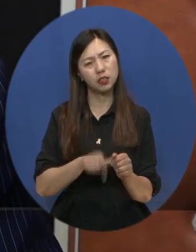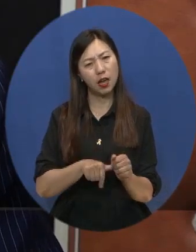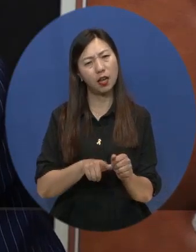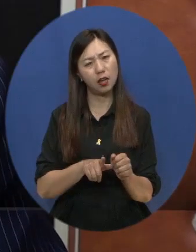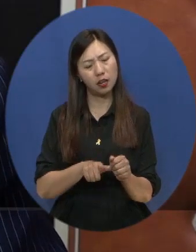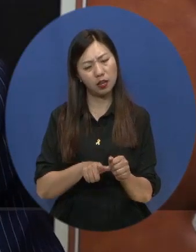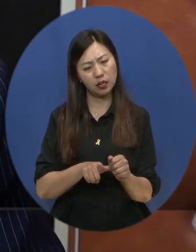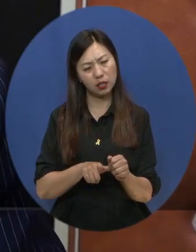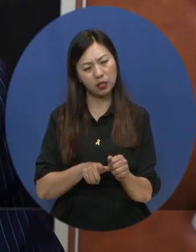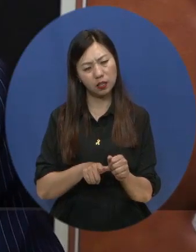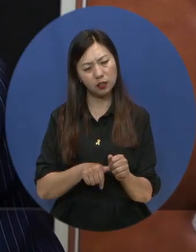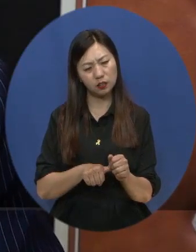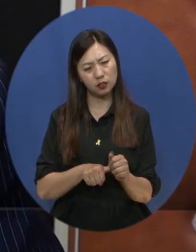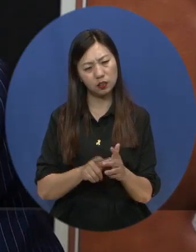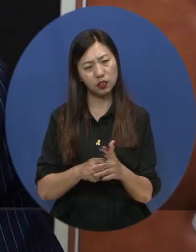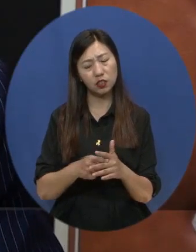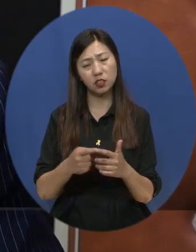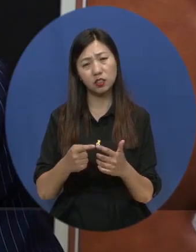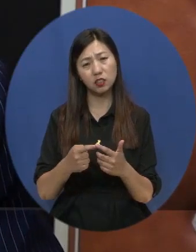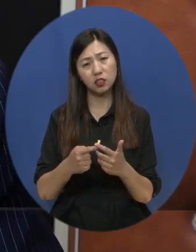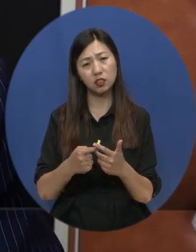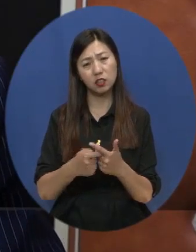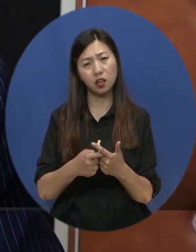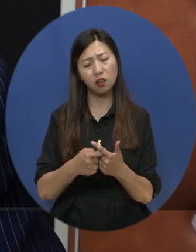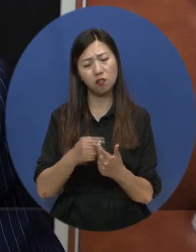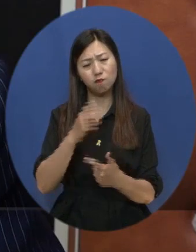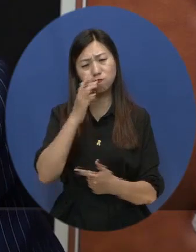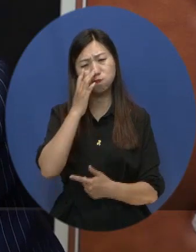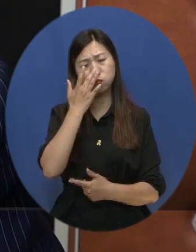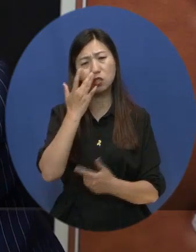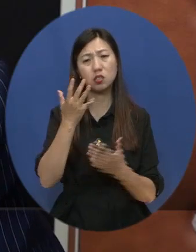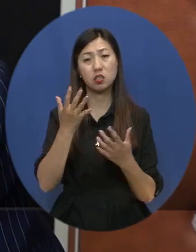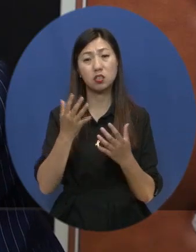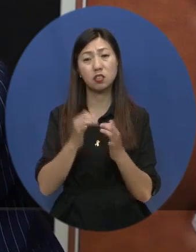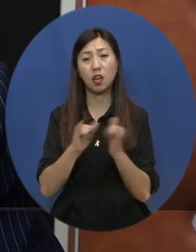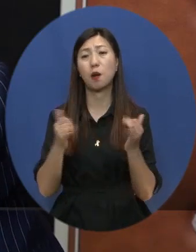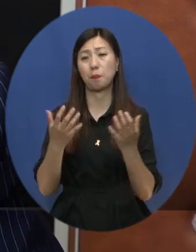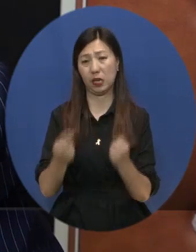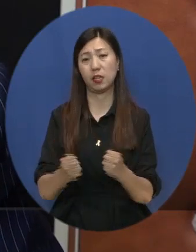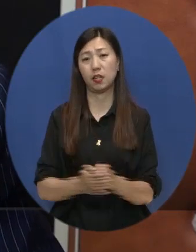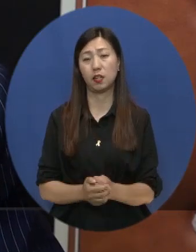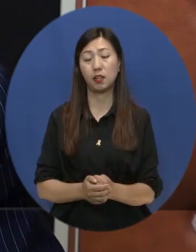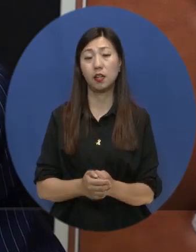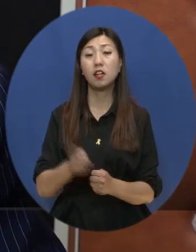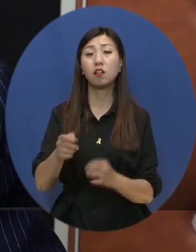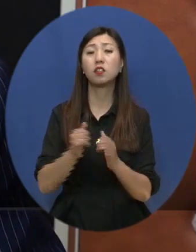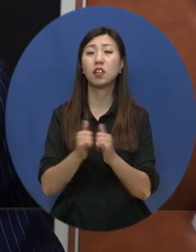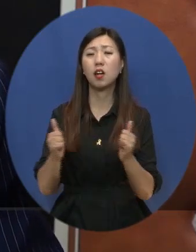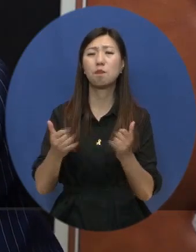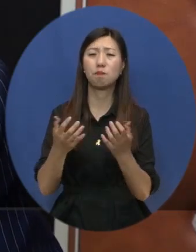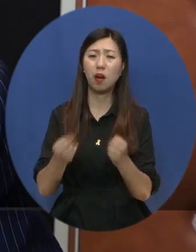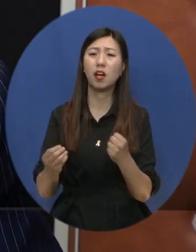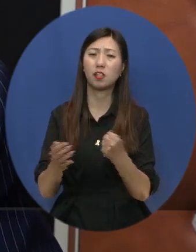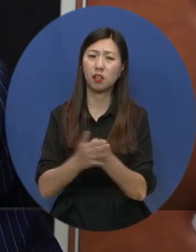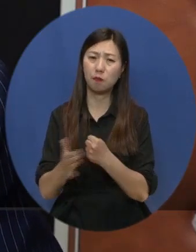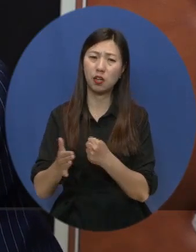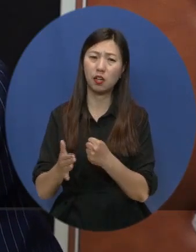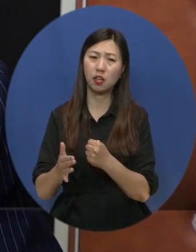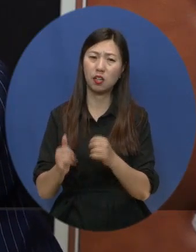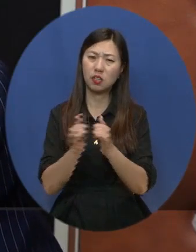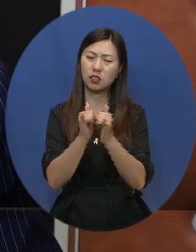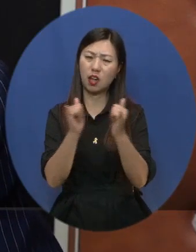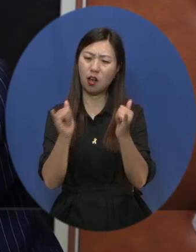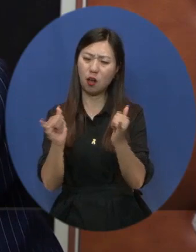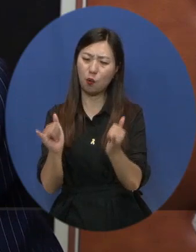시간들을 이제 이해하지 못하는 분들이 많죠. 그러니까 그런 많은 분들이 계시다 보니까 사회랑 자꾸